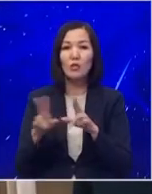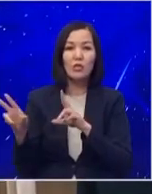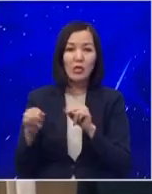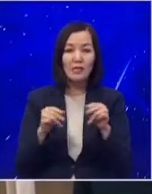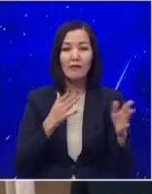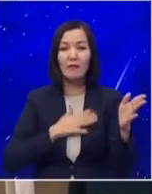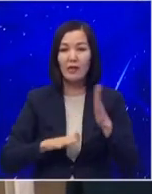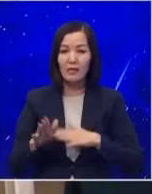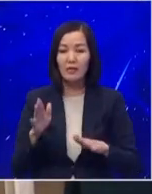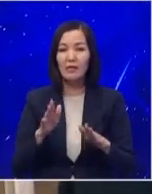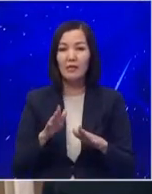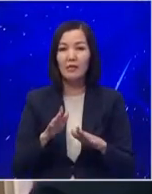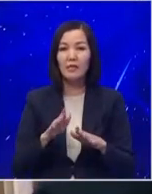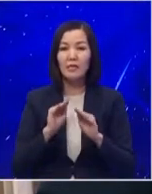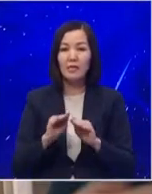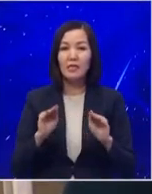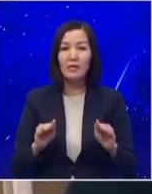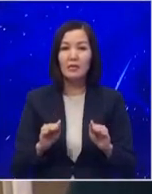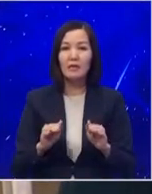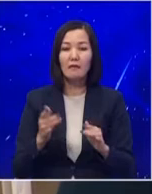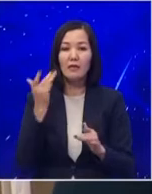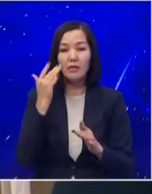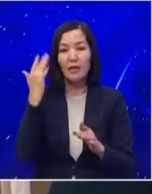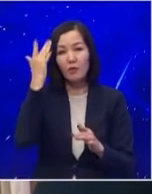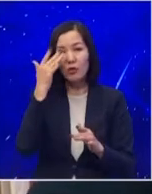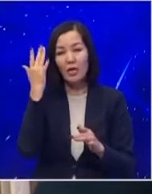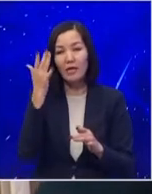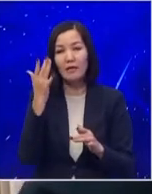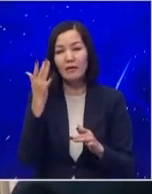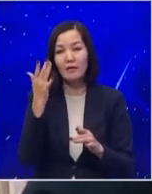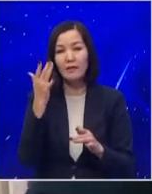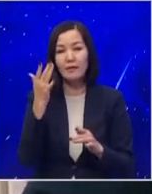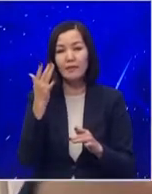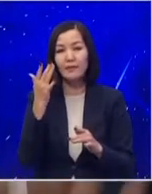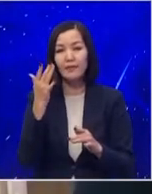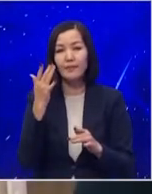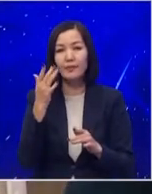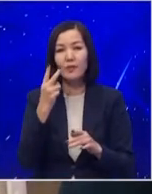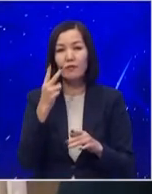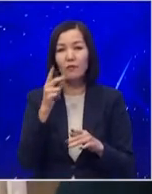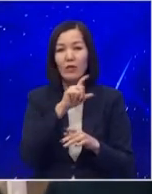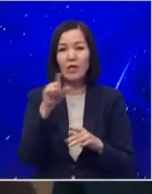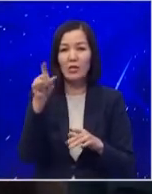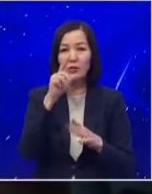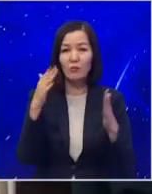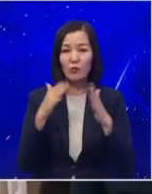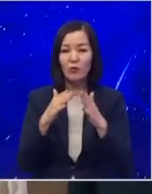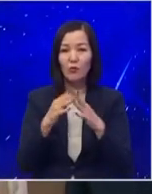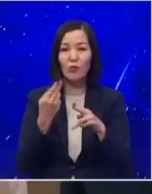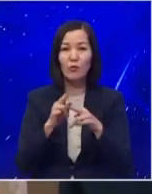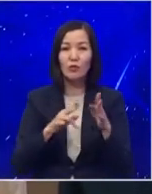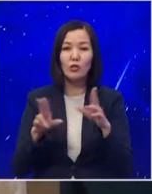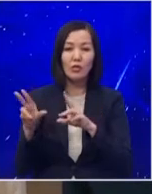рады дети об этом всегда мечтали всегда мечтали о двух этажном доме мы очень